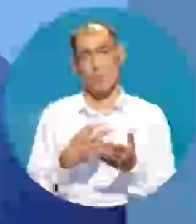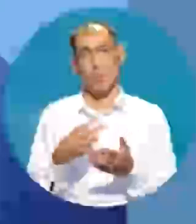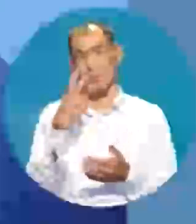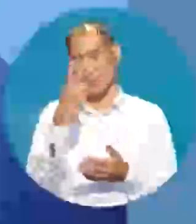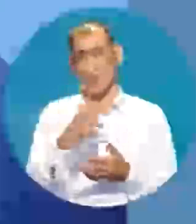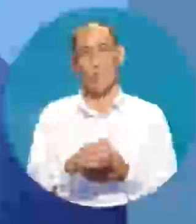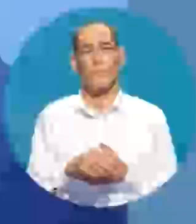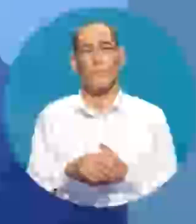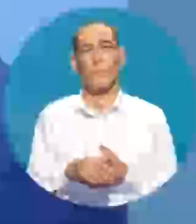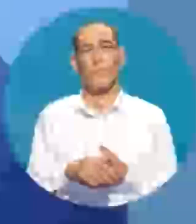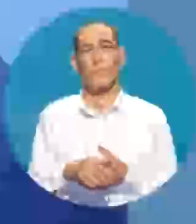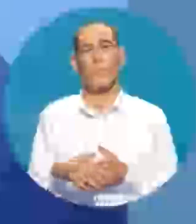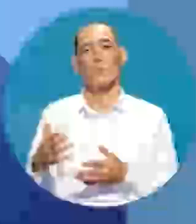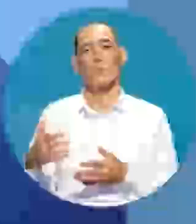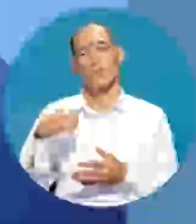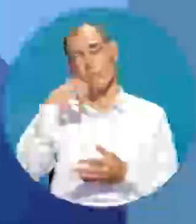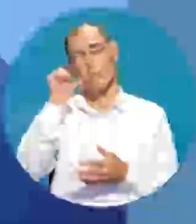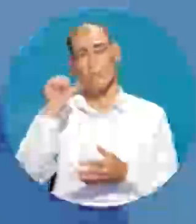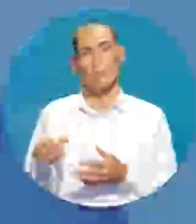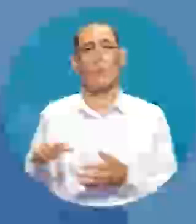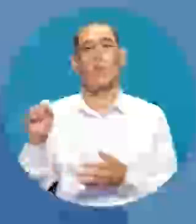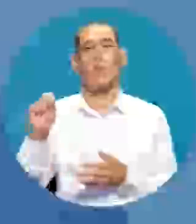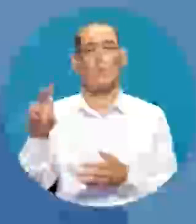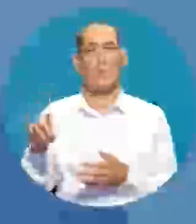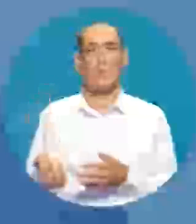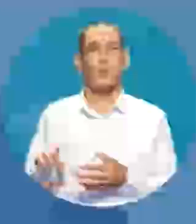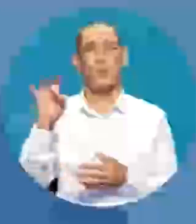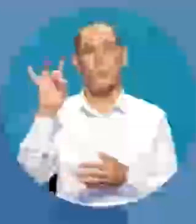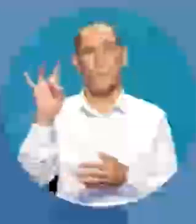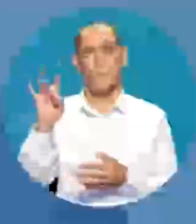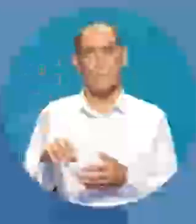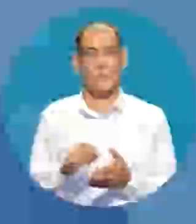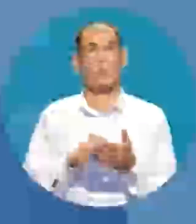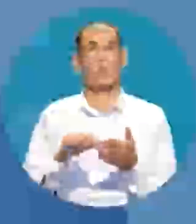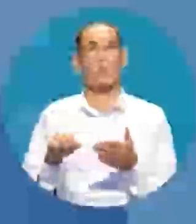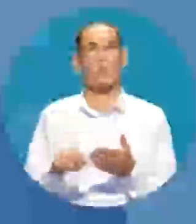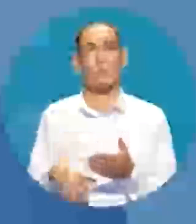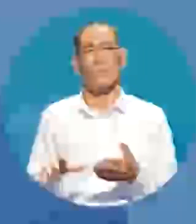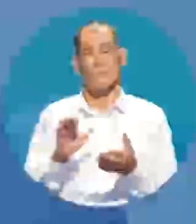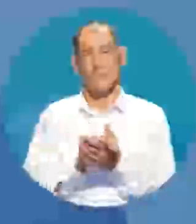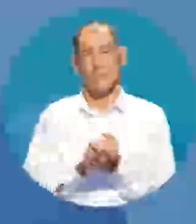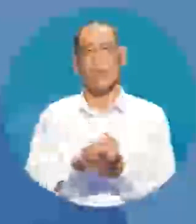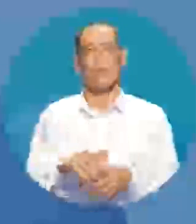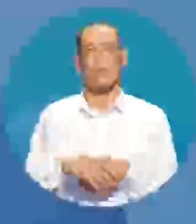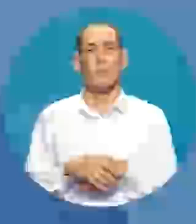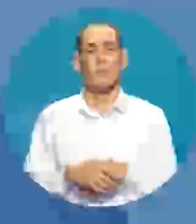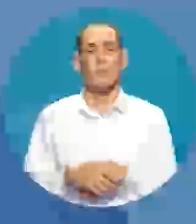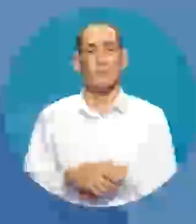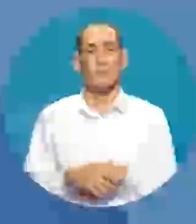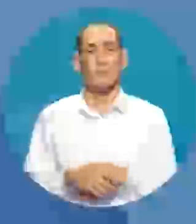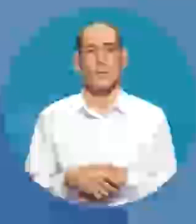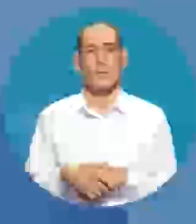Жырмаланшы бетін ашқан болсаңыз, кеше әліппе сабағынан үйренген әр әріміздің жазылуы менен